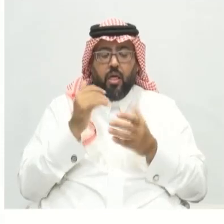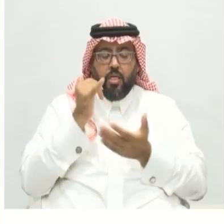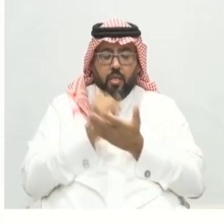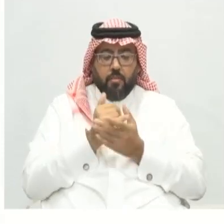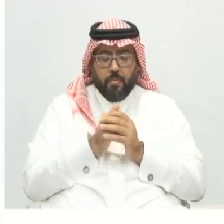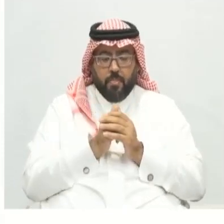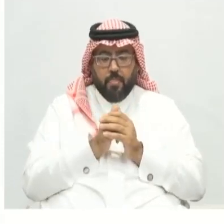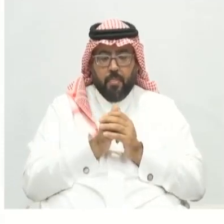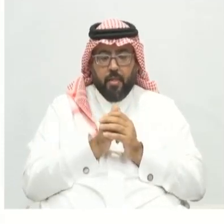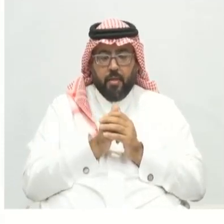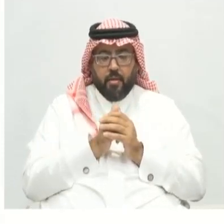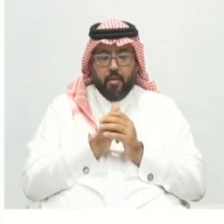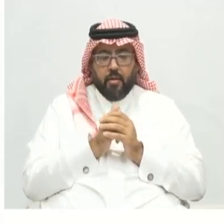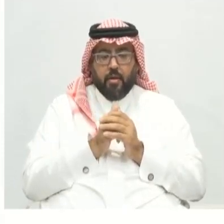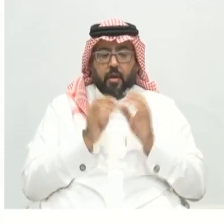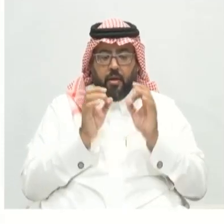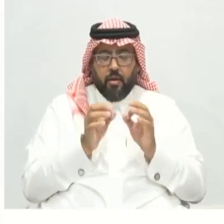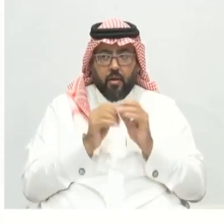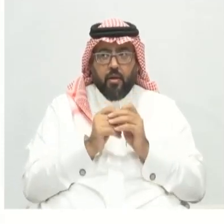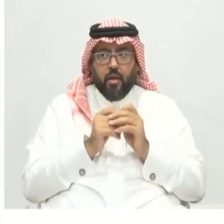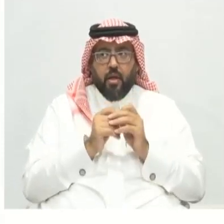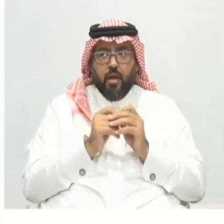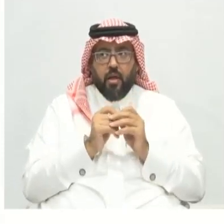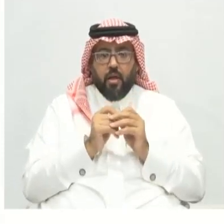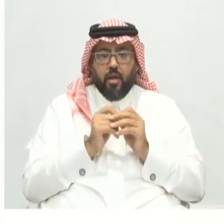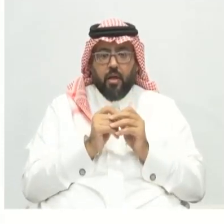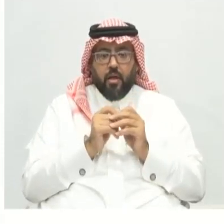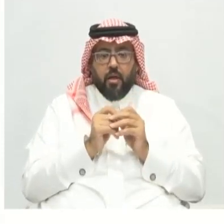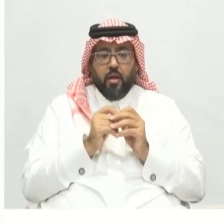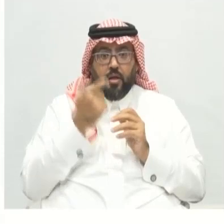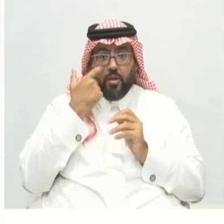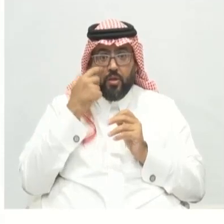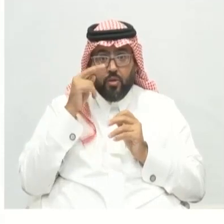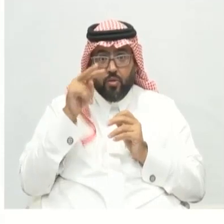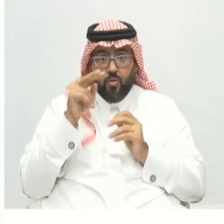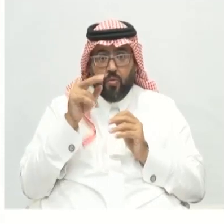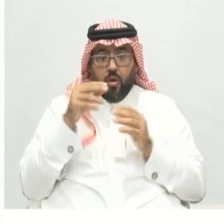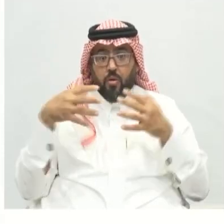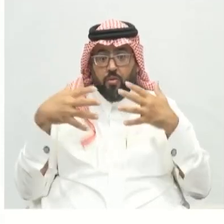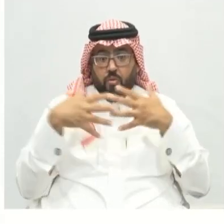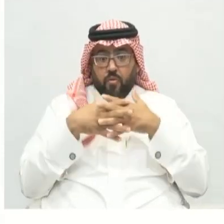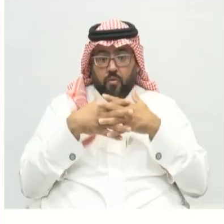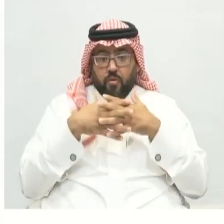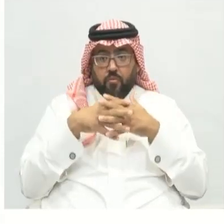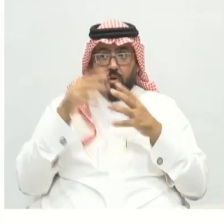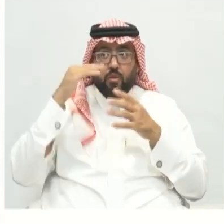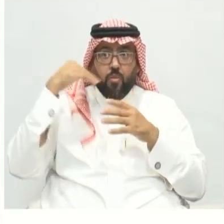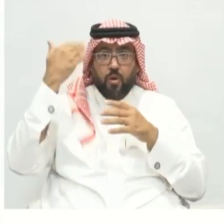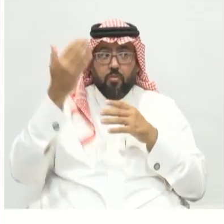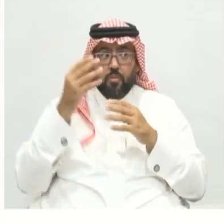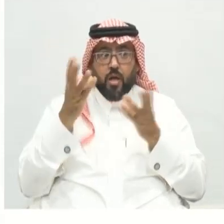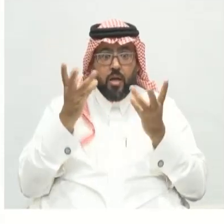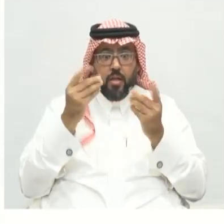التطبيق حتى يكون في في تصور وتتوافق توقعاتهم مع